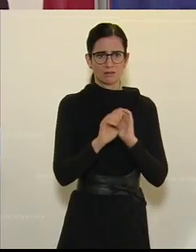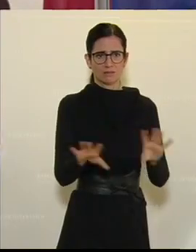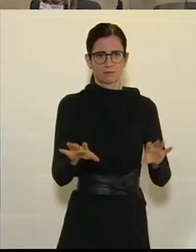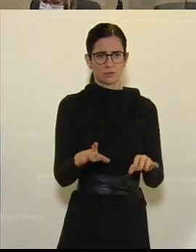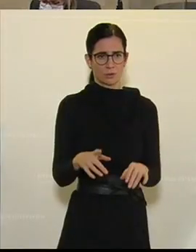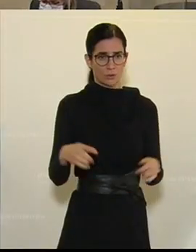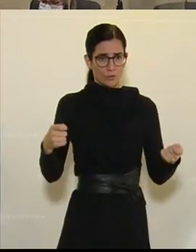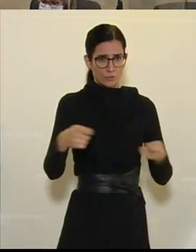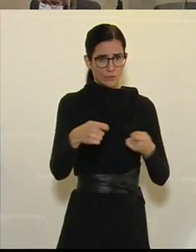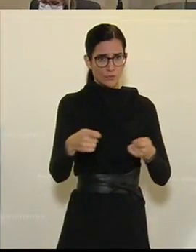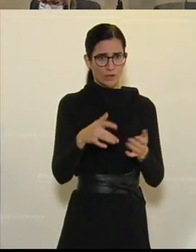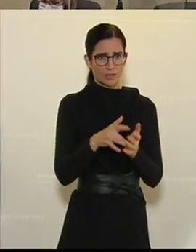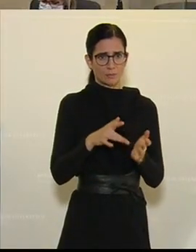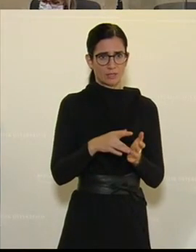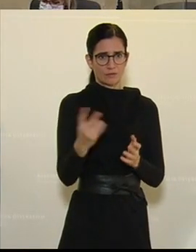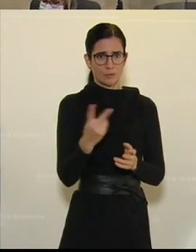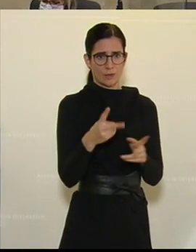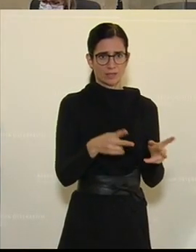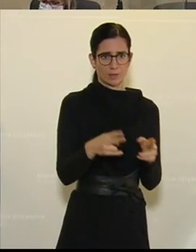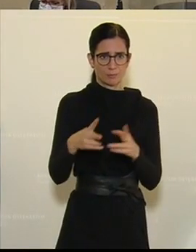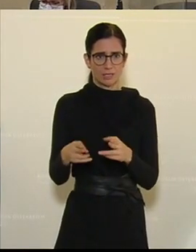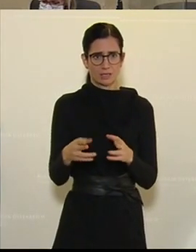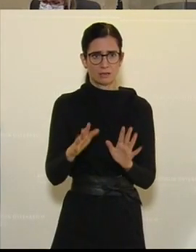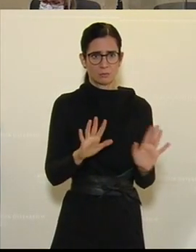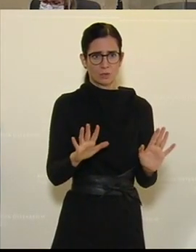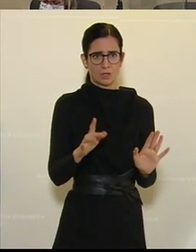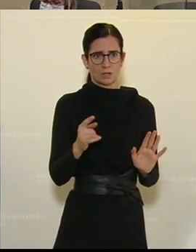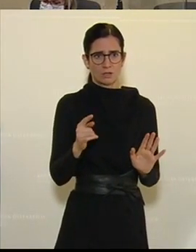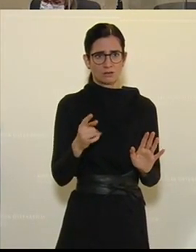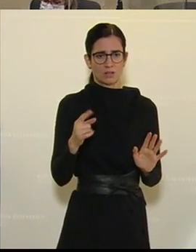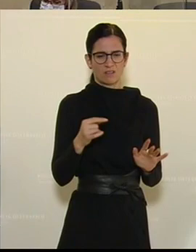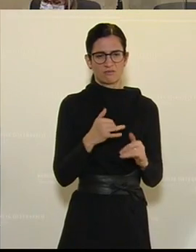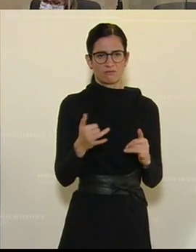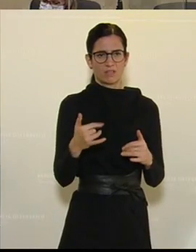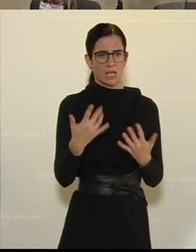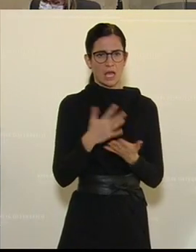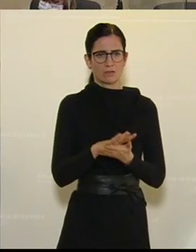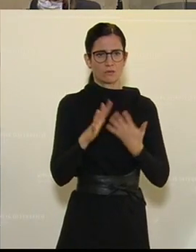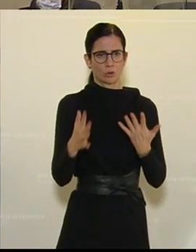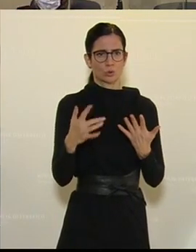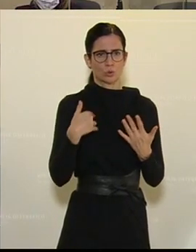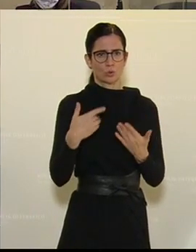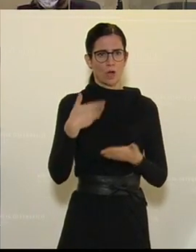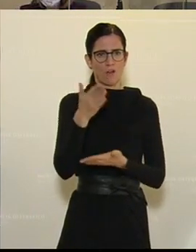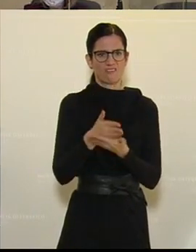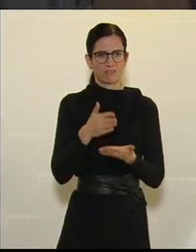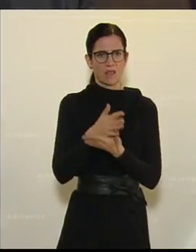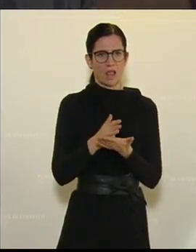die Fördermittel, die in beide Kapitel gehen, einfach so noch nach dem Gießkannenprinzip ausschütten? Das kann sie auch nicht